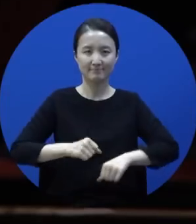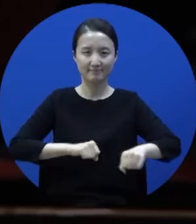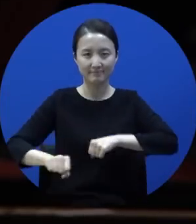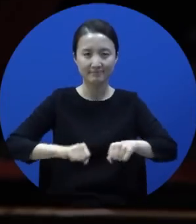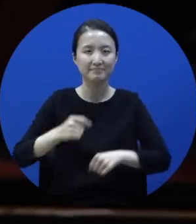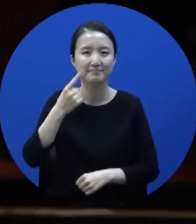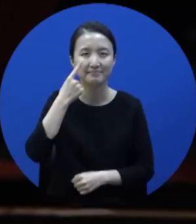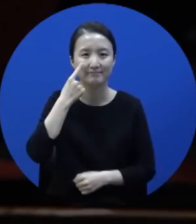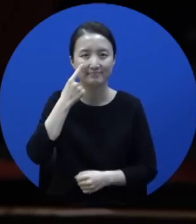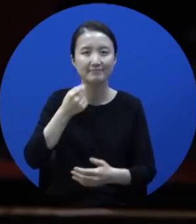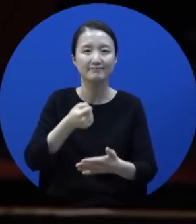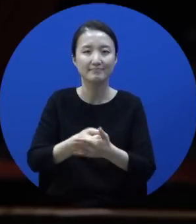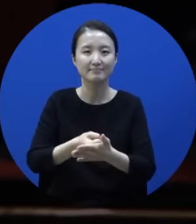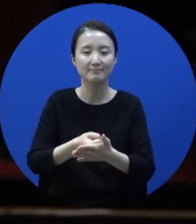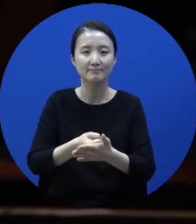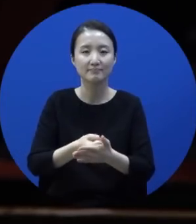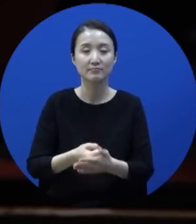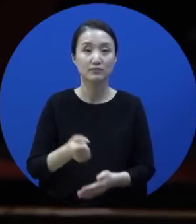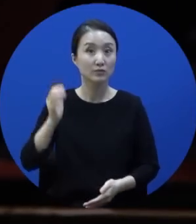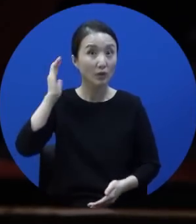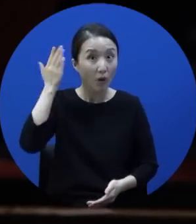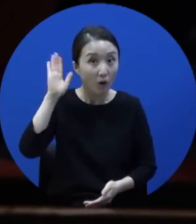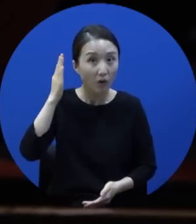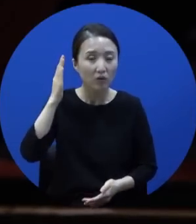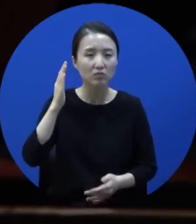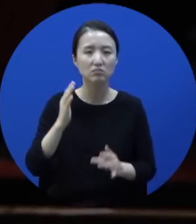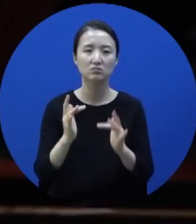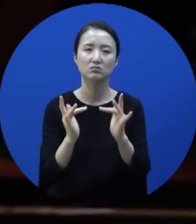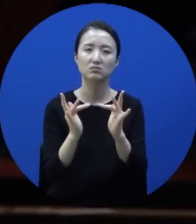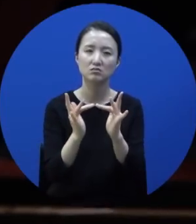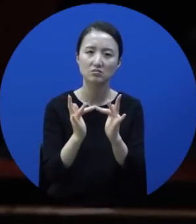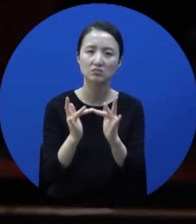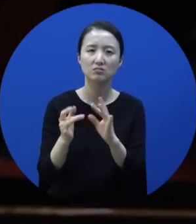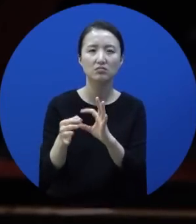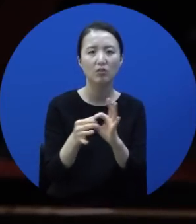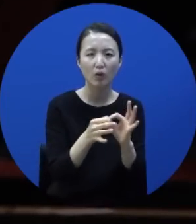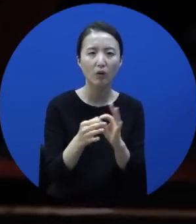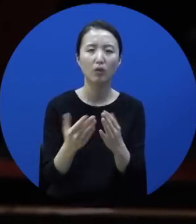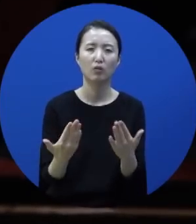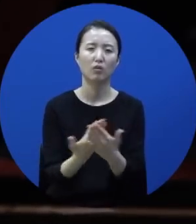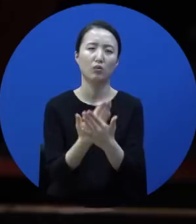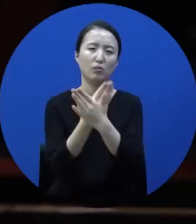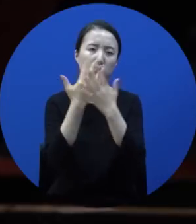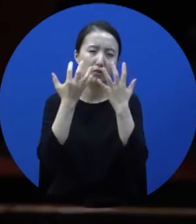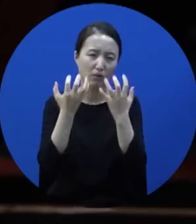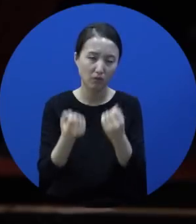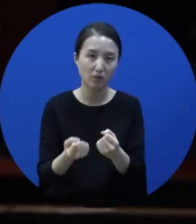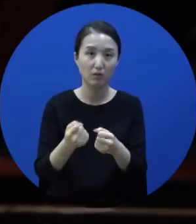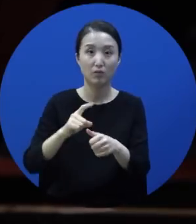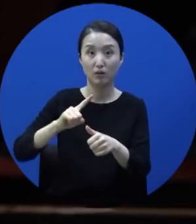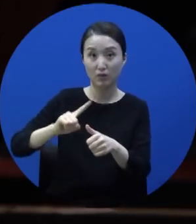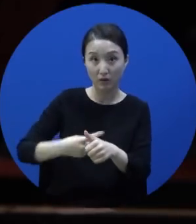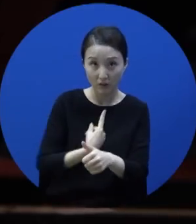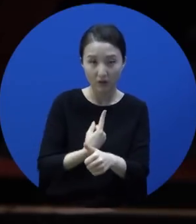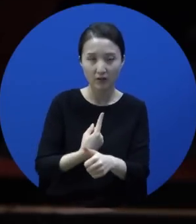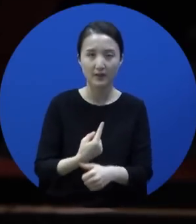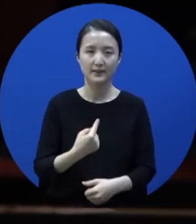이제는 미디어가 있기 때문에 여러분들이 내가 나를 고용할 수 있는 셀프 고용의 시대가